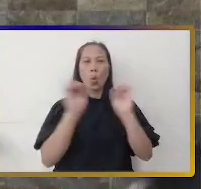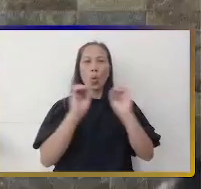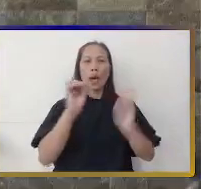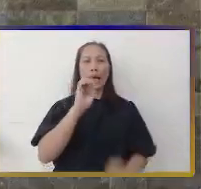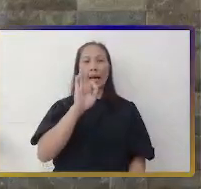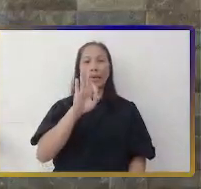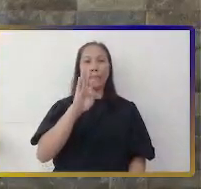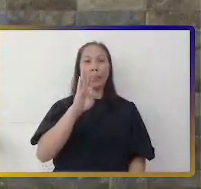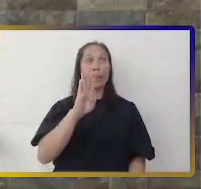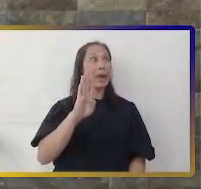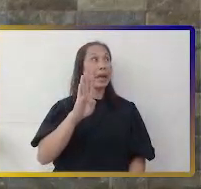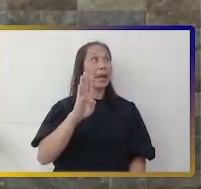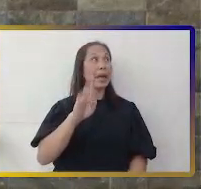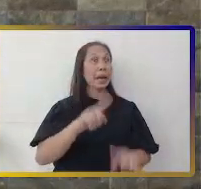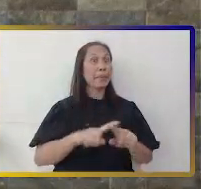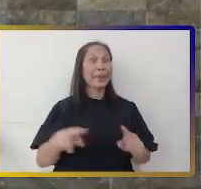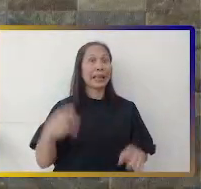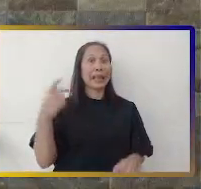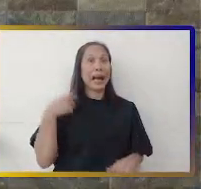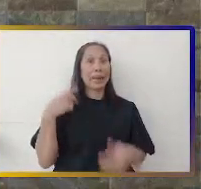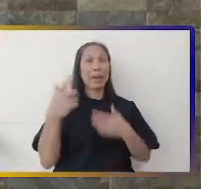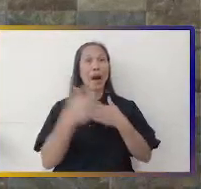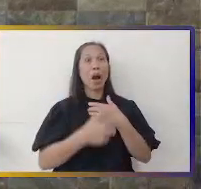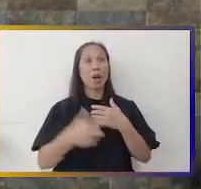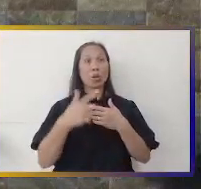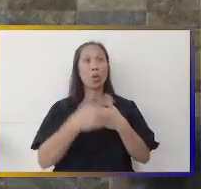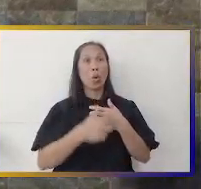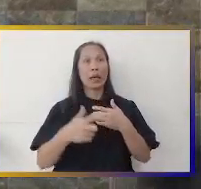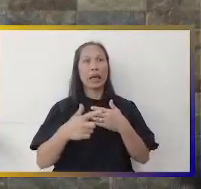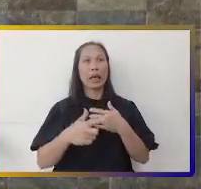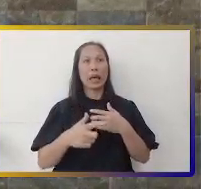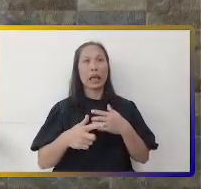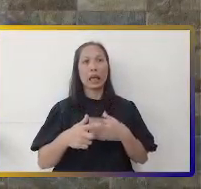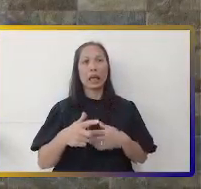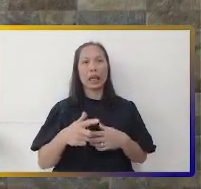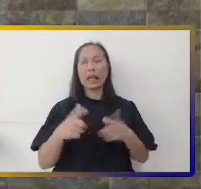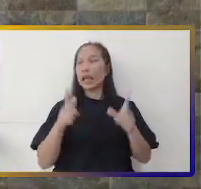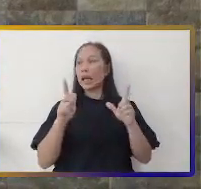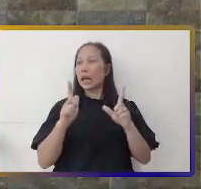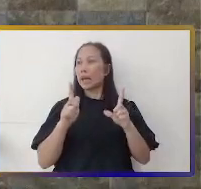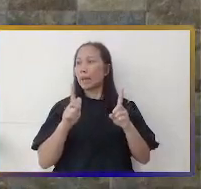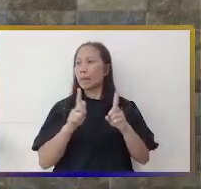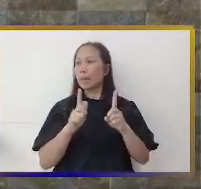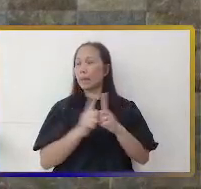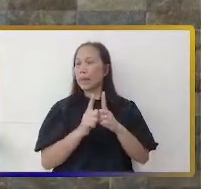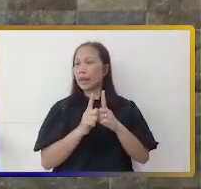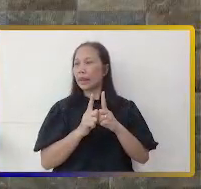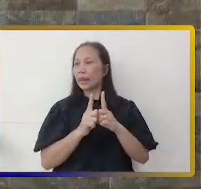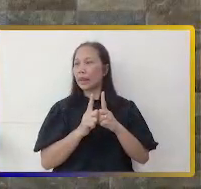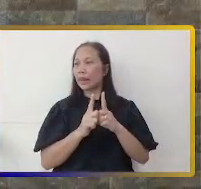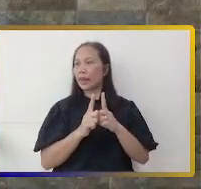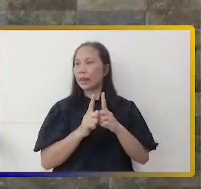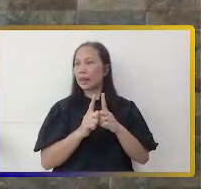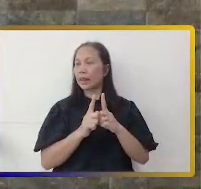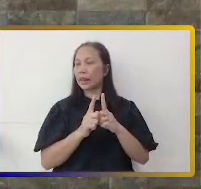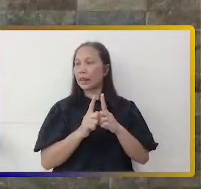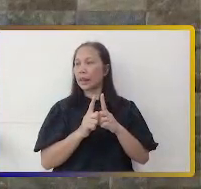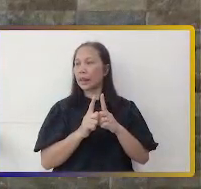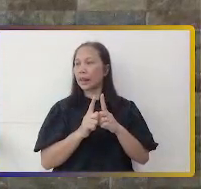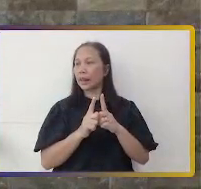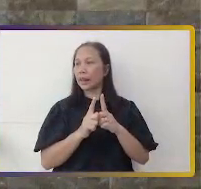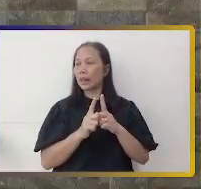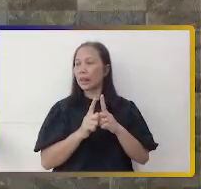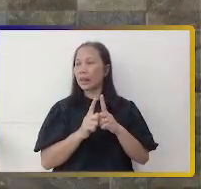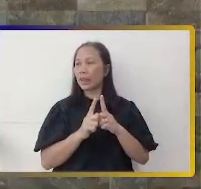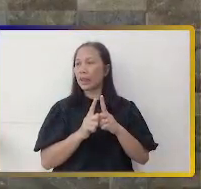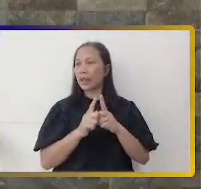amen Okay so ah again mga kapatid ay ah ah patuloy pong ah patuloy po